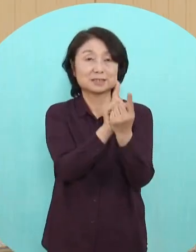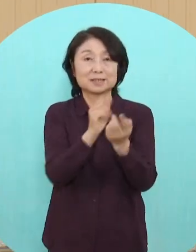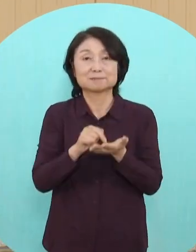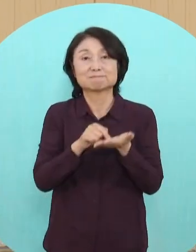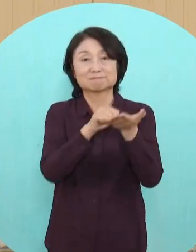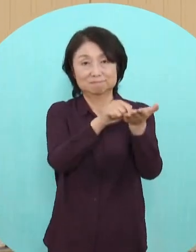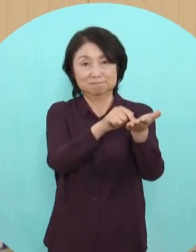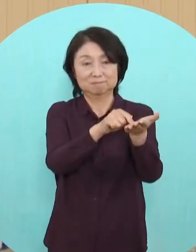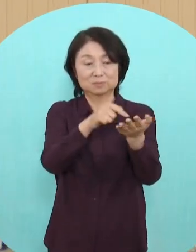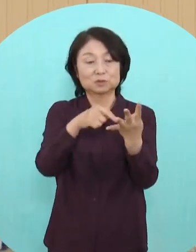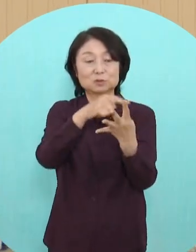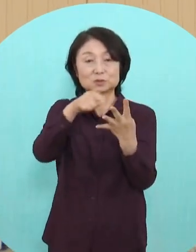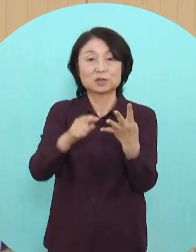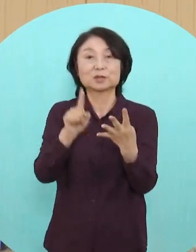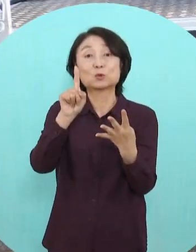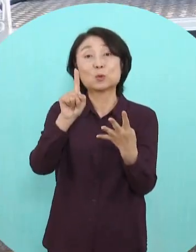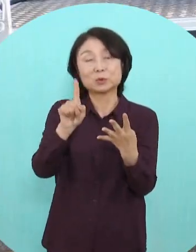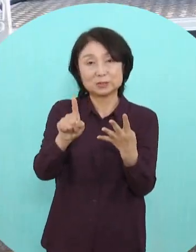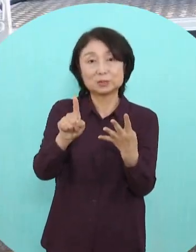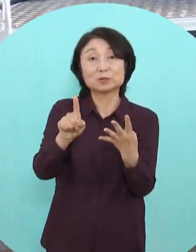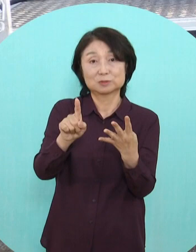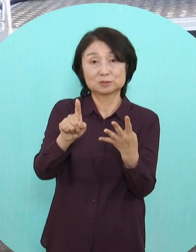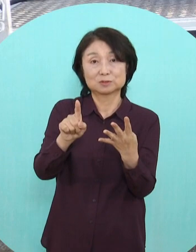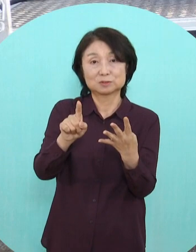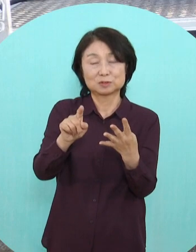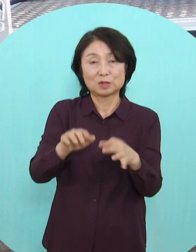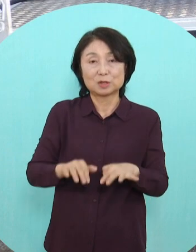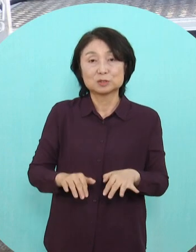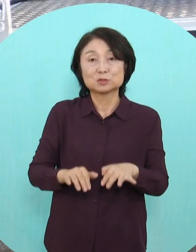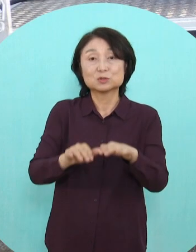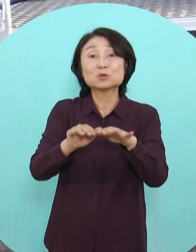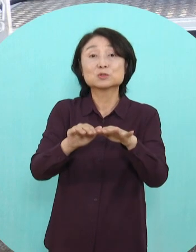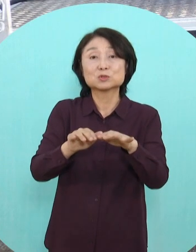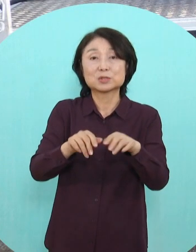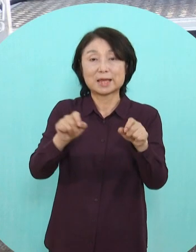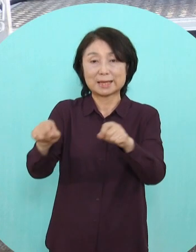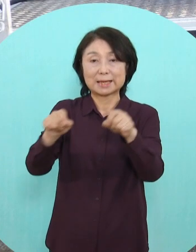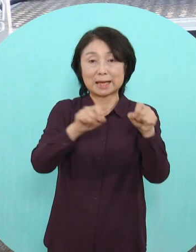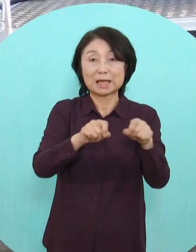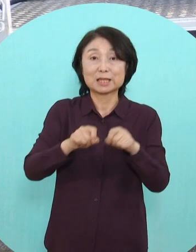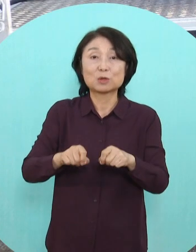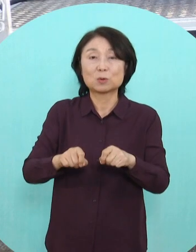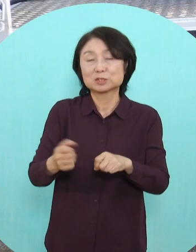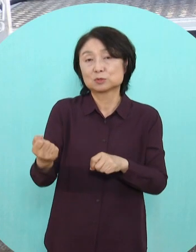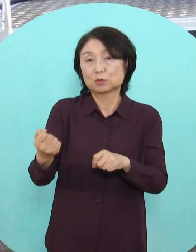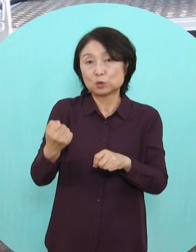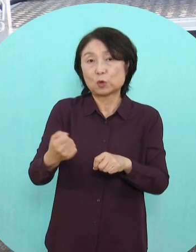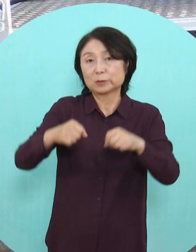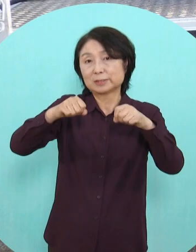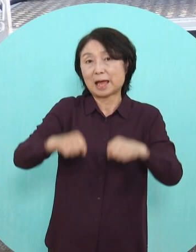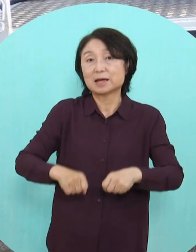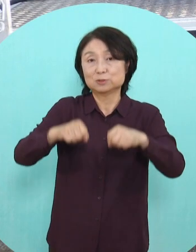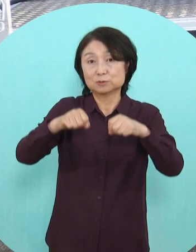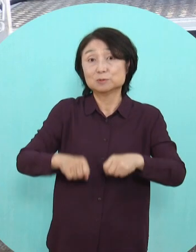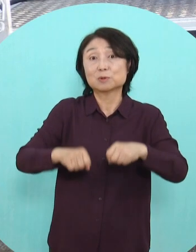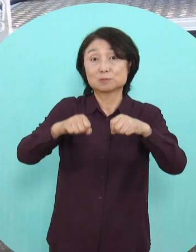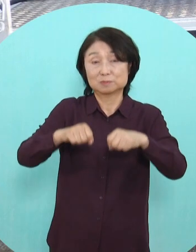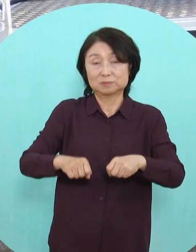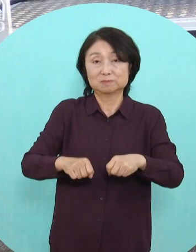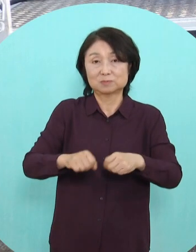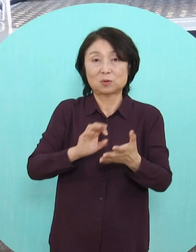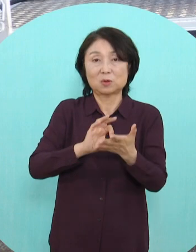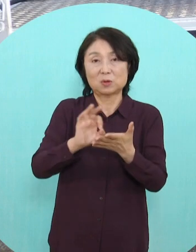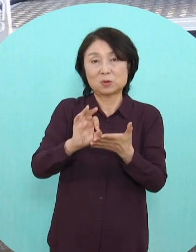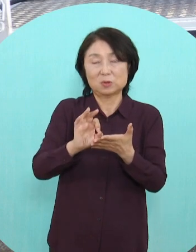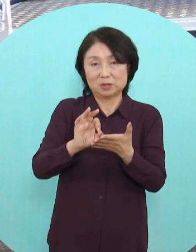したんですけども、その中の一つですね、宝満寺川の増水に備えた可動式の強力な排水ポンプをですね、 は